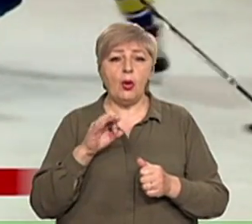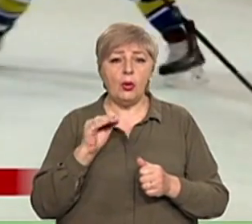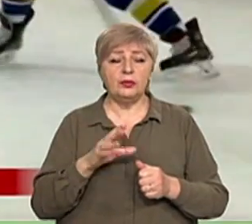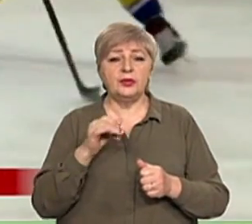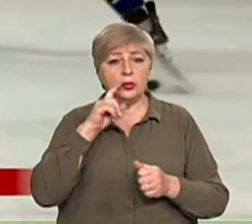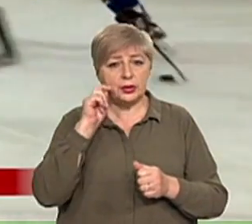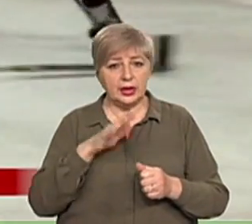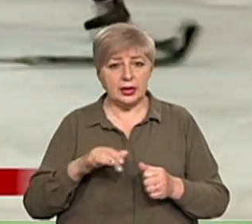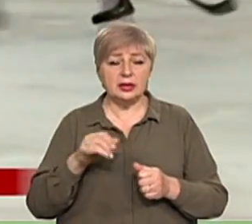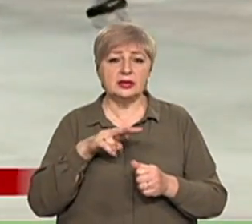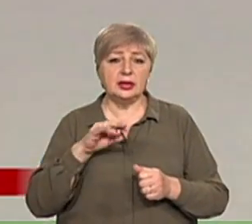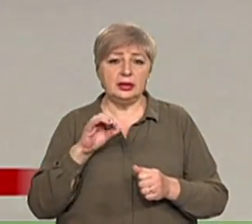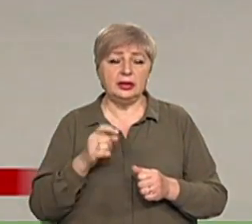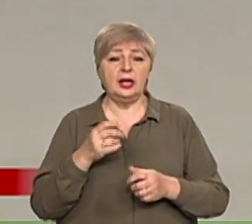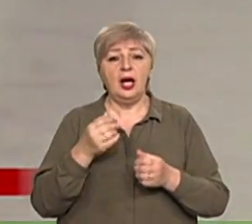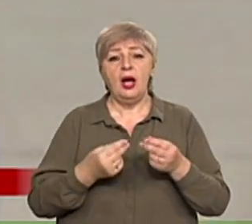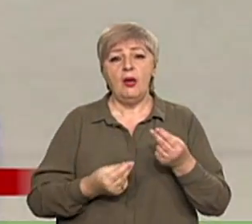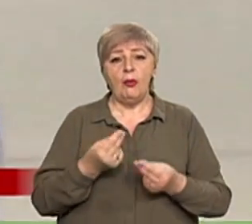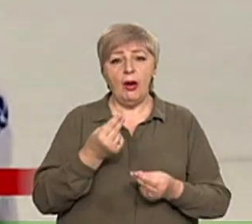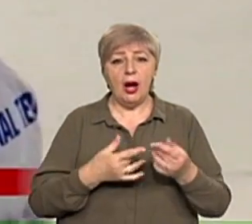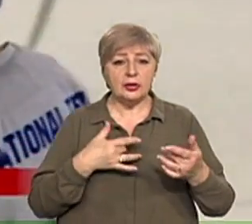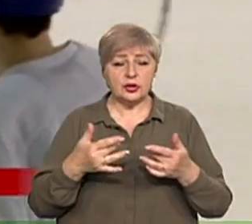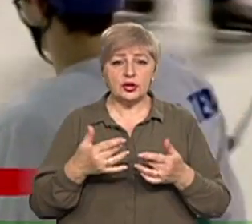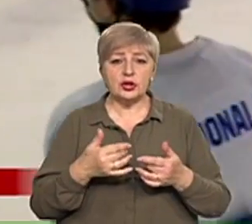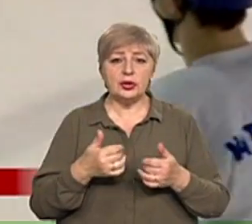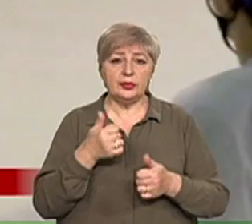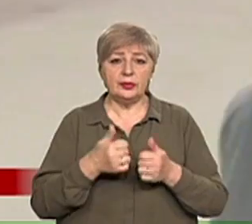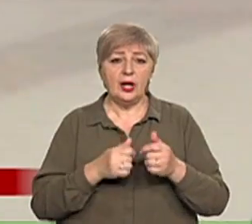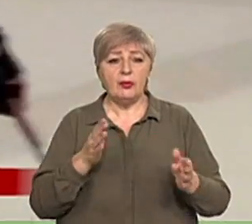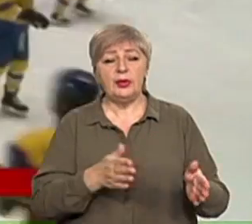хокейна ліга. Матчі однієї і другої фіналу вже перенесли